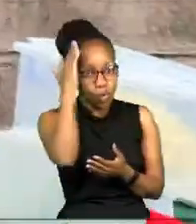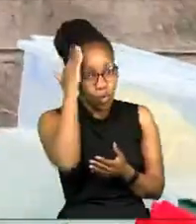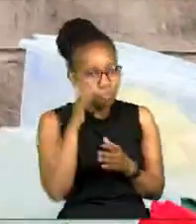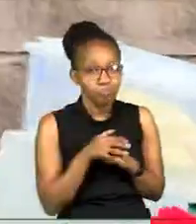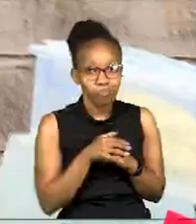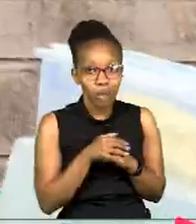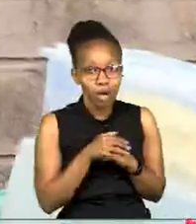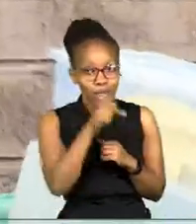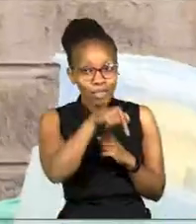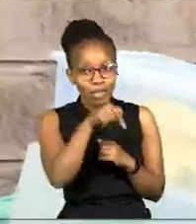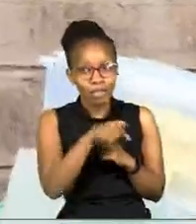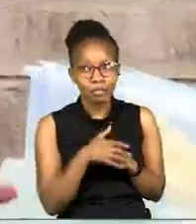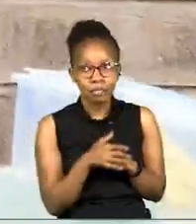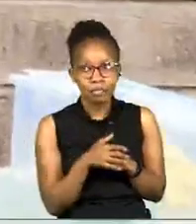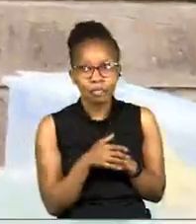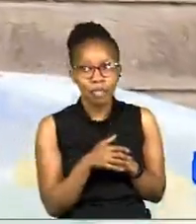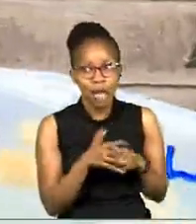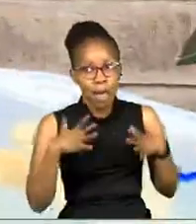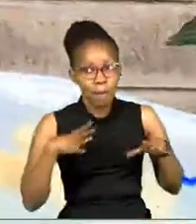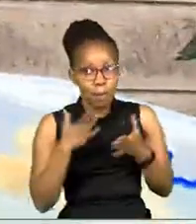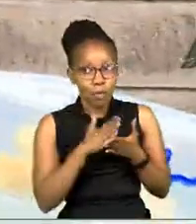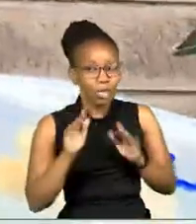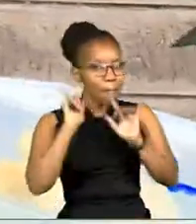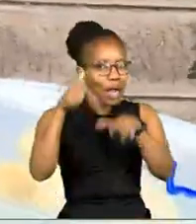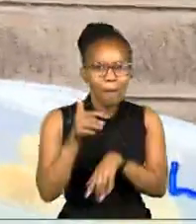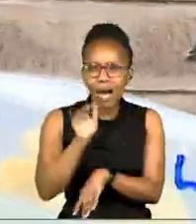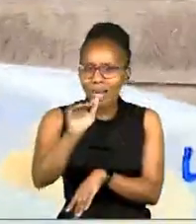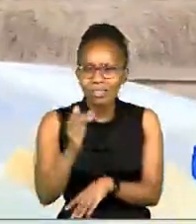hizi kuna watu bado wanakuja hapa wananiuliza